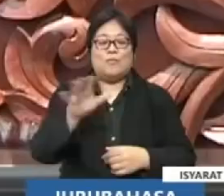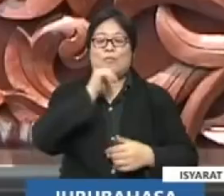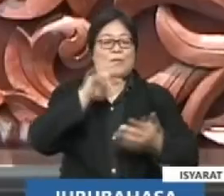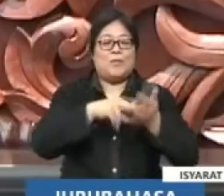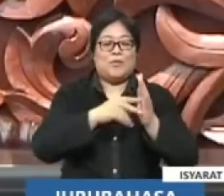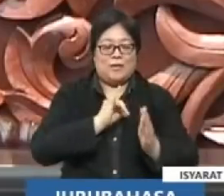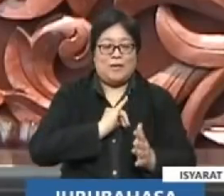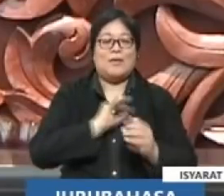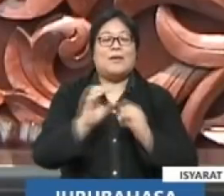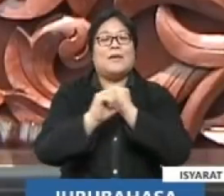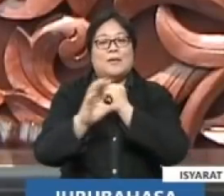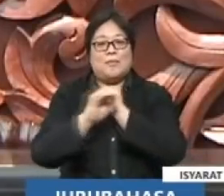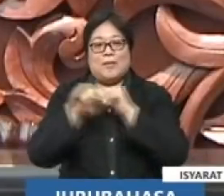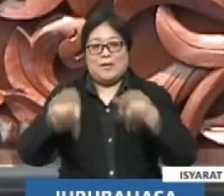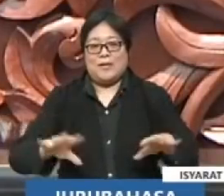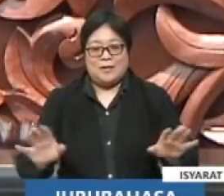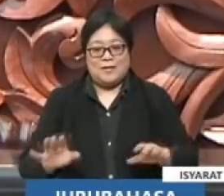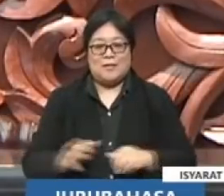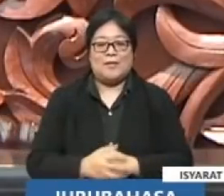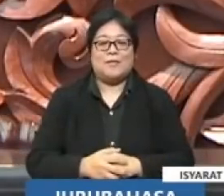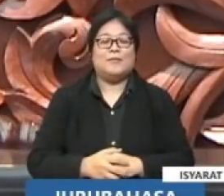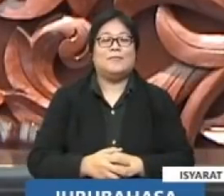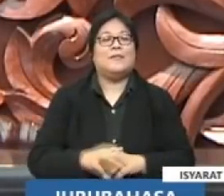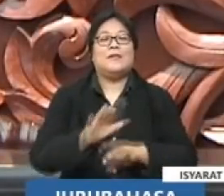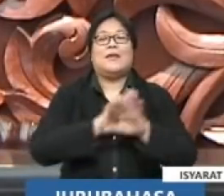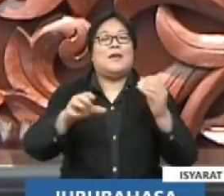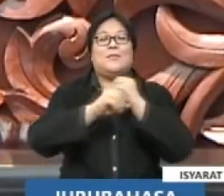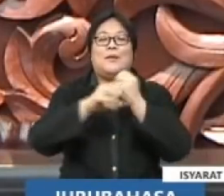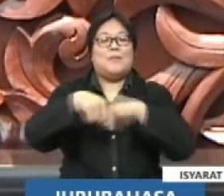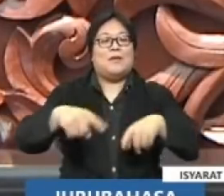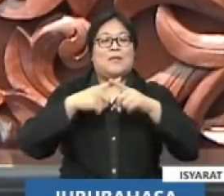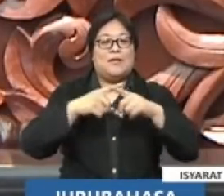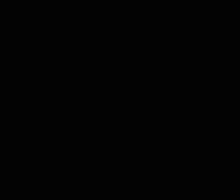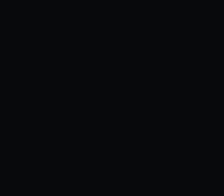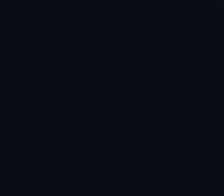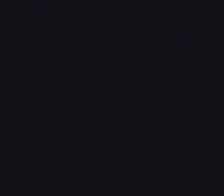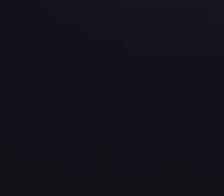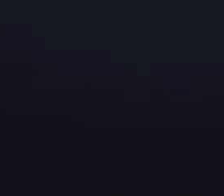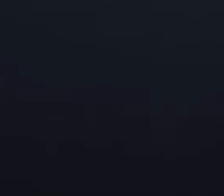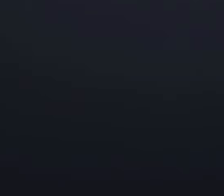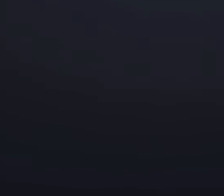itu maksud saya. Maksud saya berkempen. Setuju. Janganlah kita berkempen di Dewan Dewan Rakyat. Tuan Speaker,